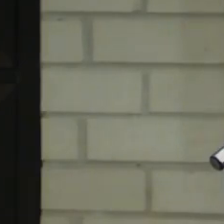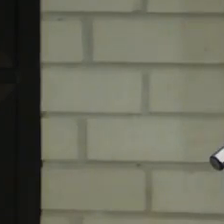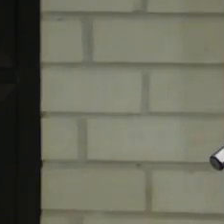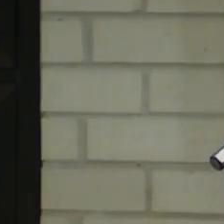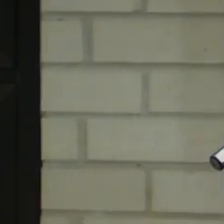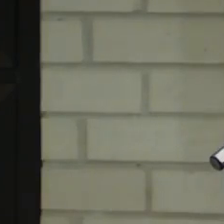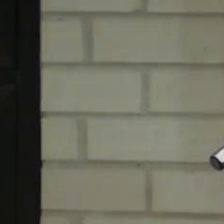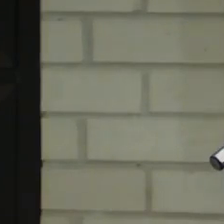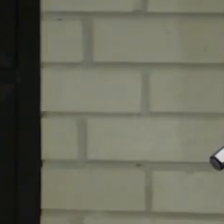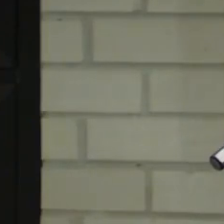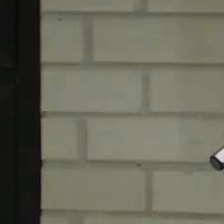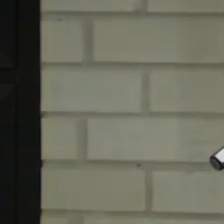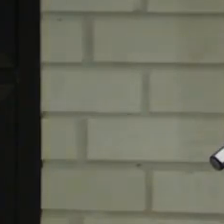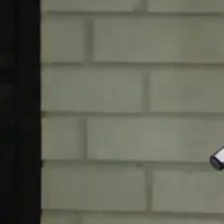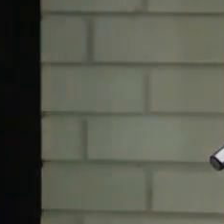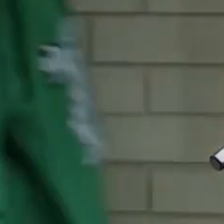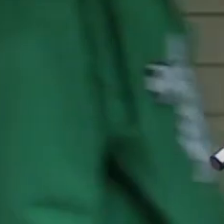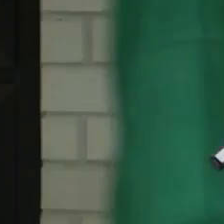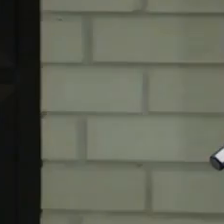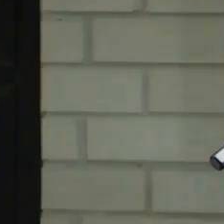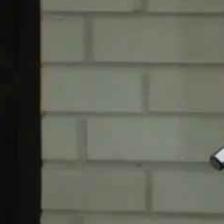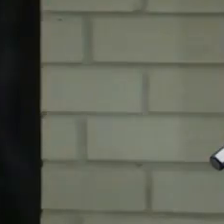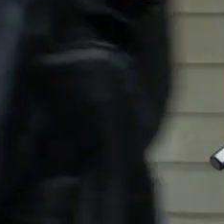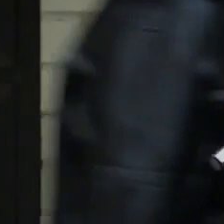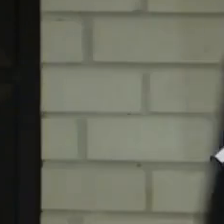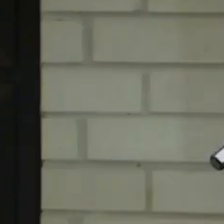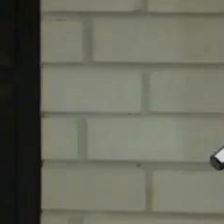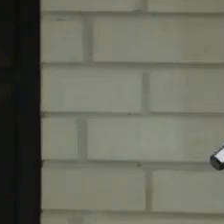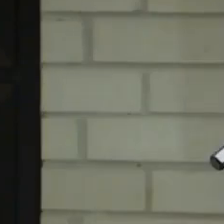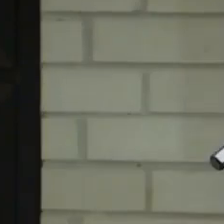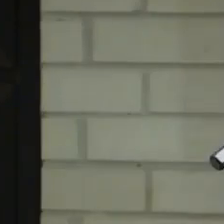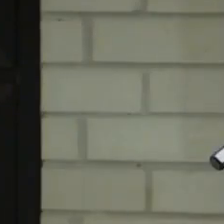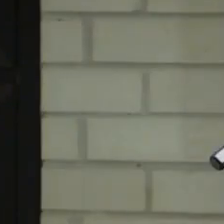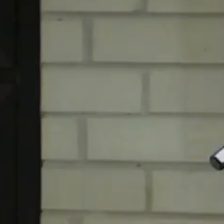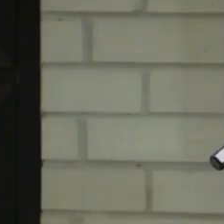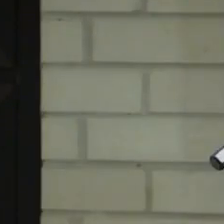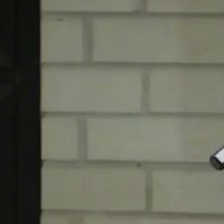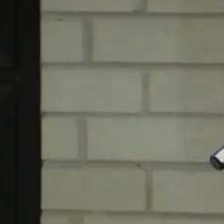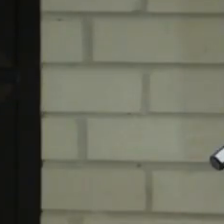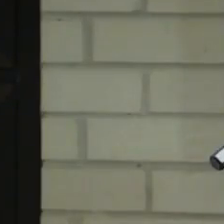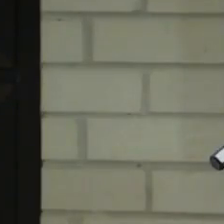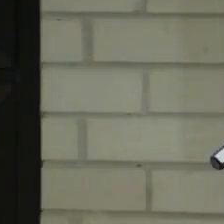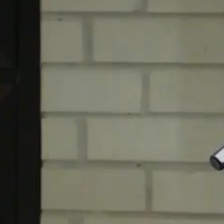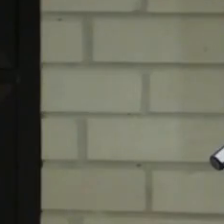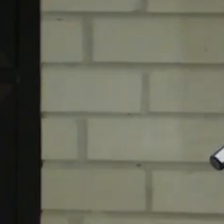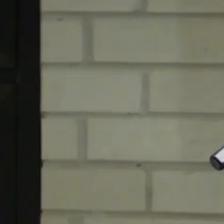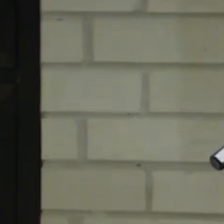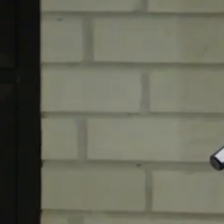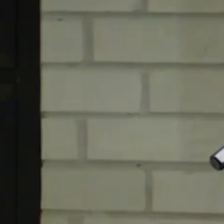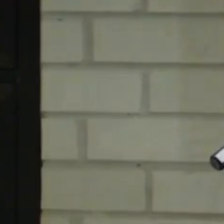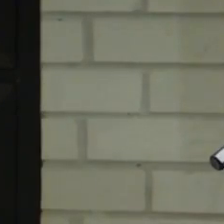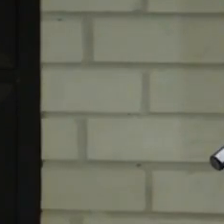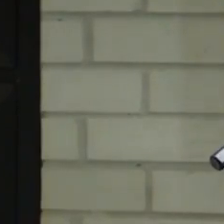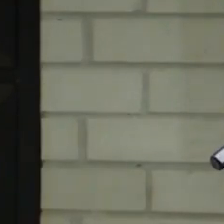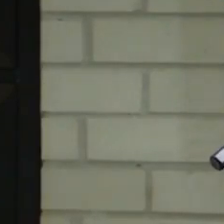فرجته ولا دينا إلا قضيته ولا ضالا إلا هديته ولا سائلا